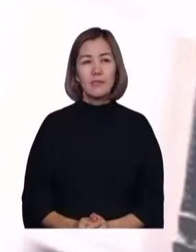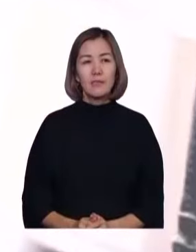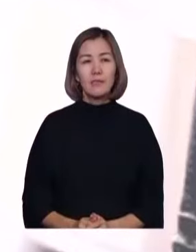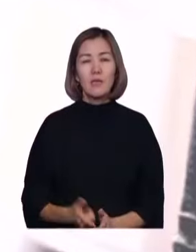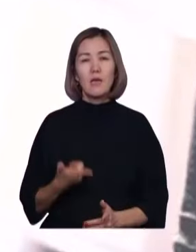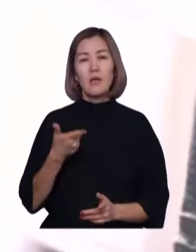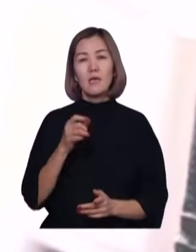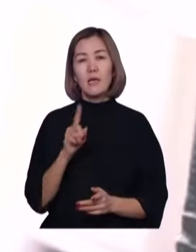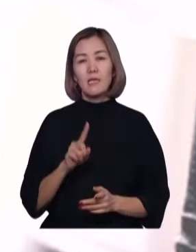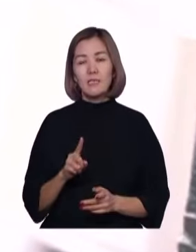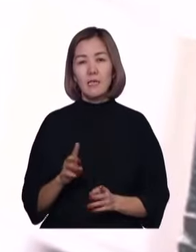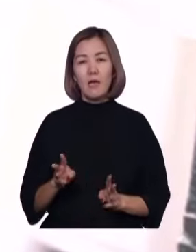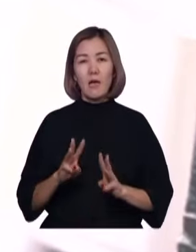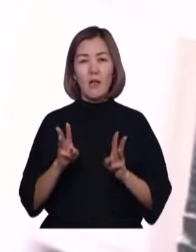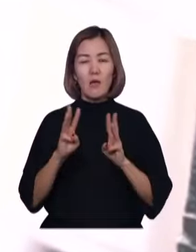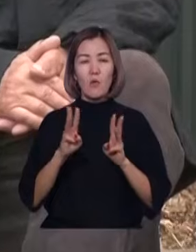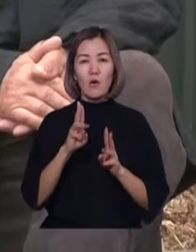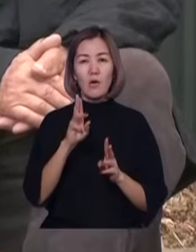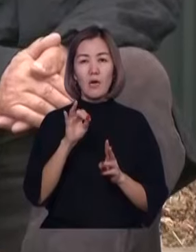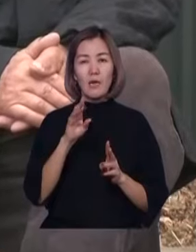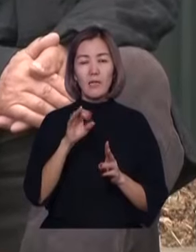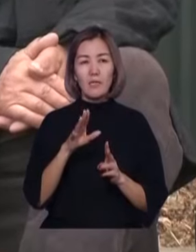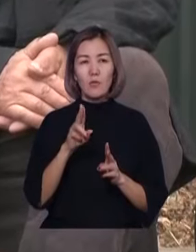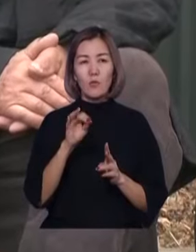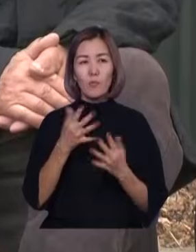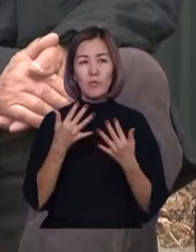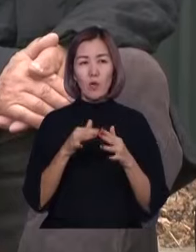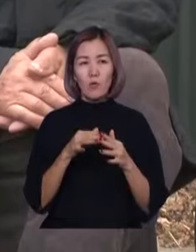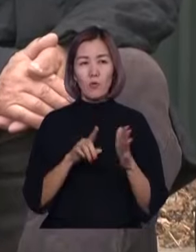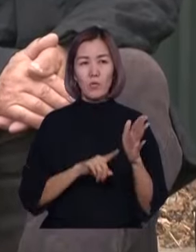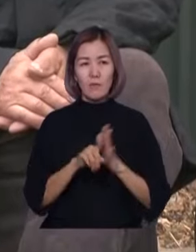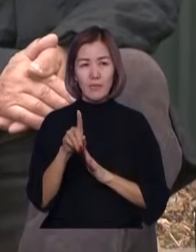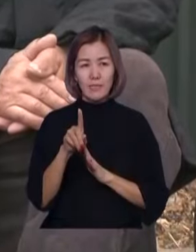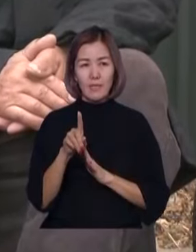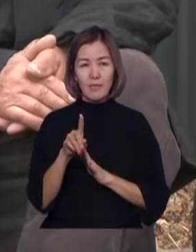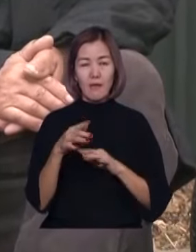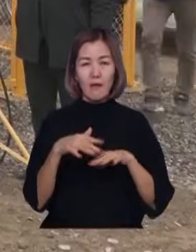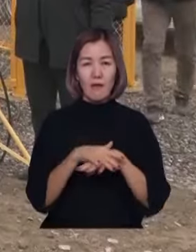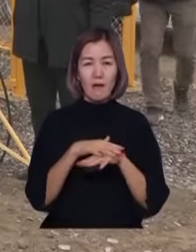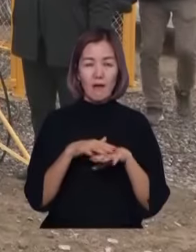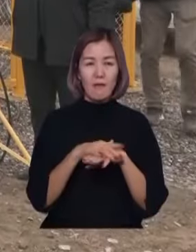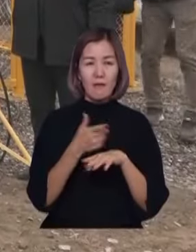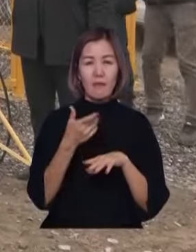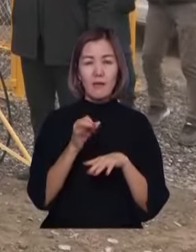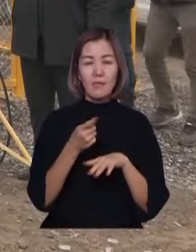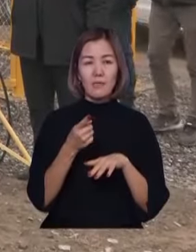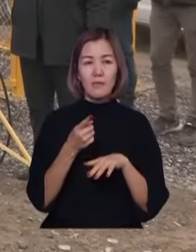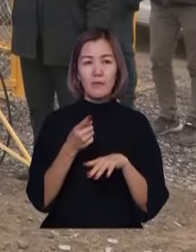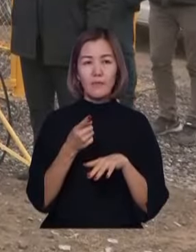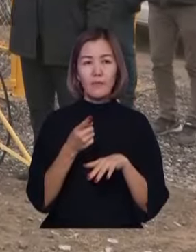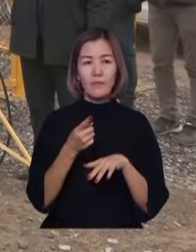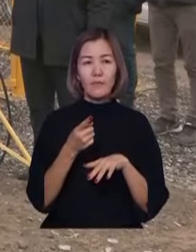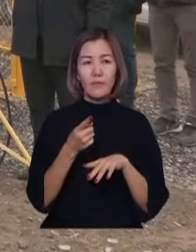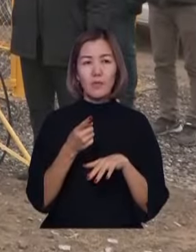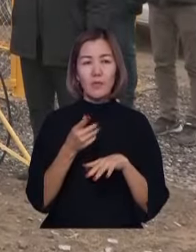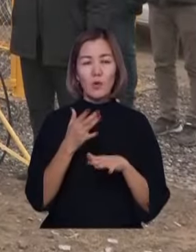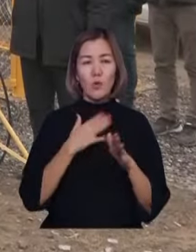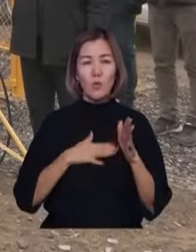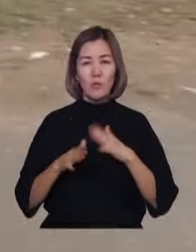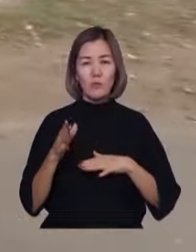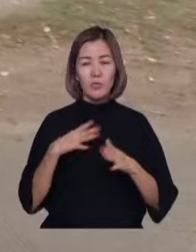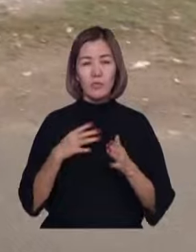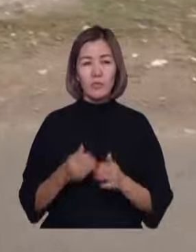Көгілдір отынның алауы Қаратал ауданындағы Көкпекті ауылында да жағылды. Мұнда да жұрт табиғи газдың келгеніне дәстүрге сай зор қуанышпен қарсы